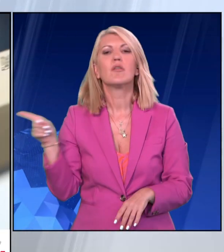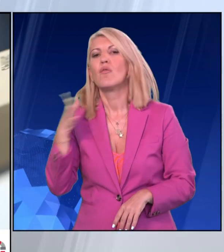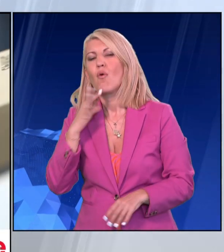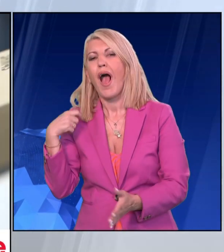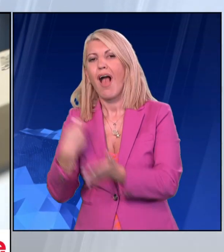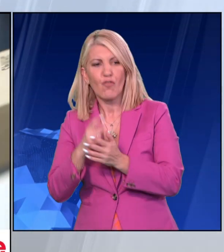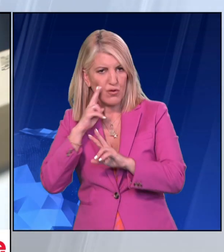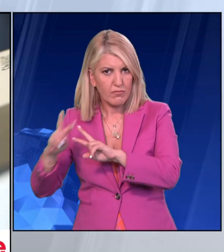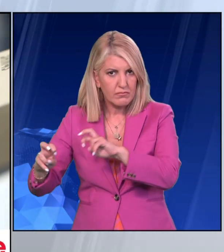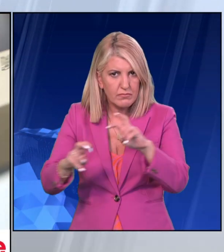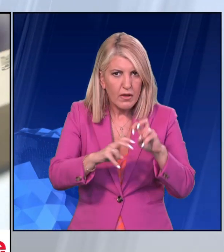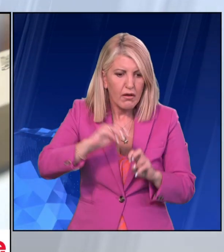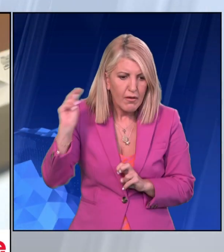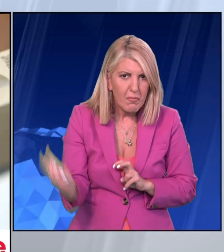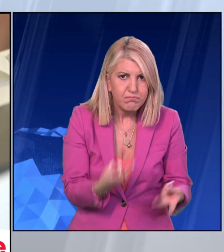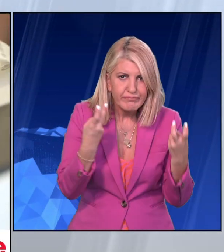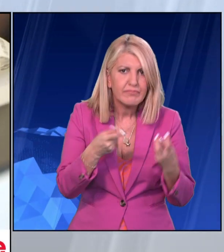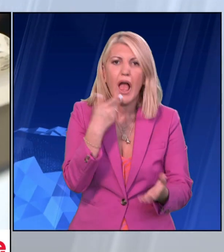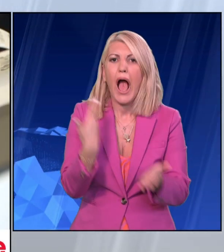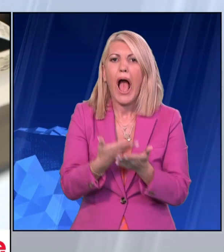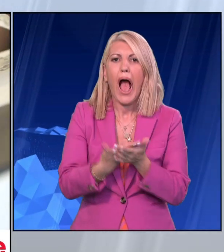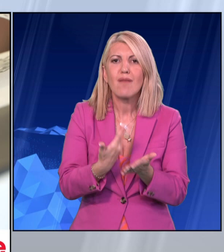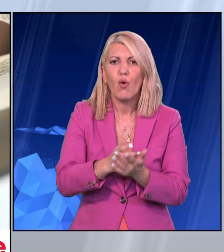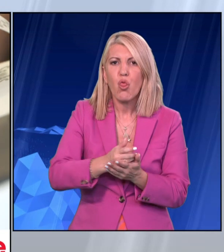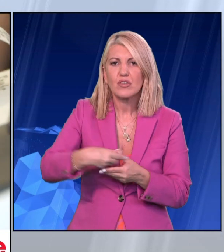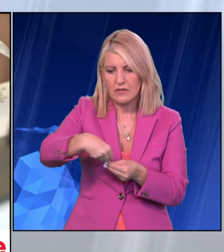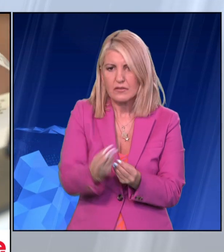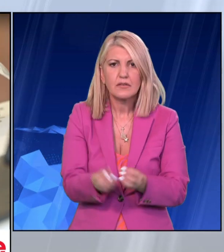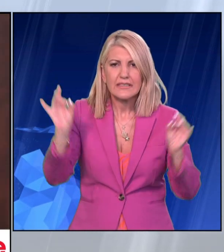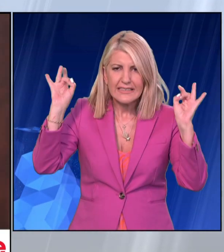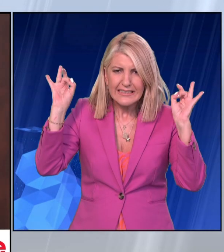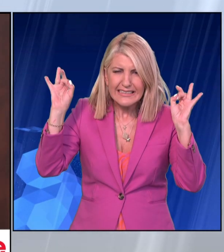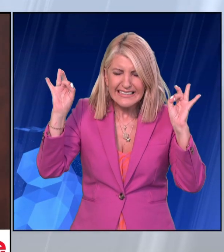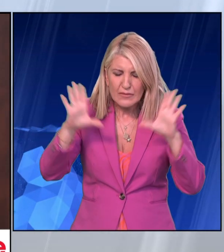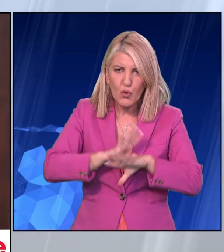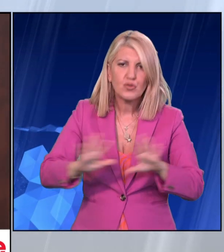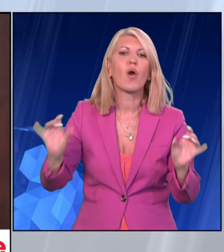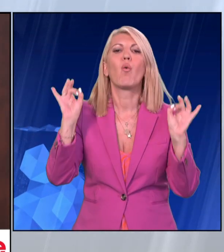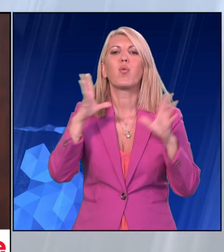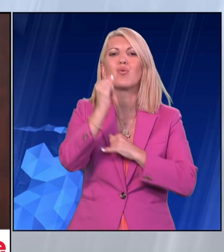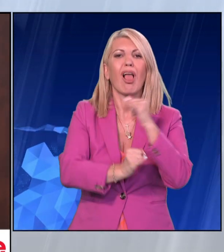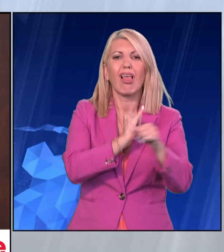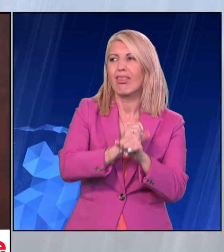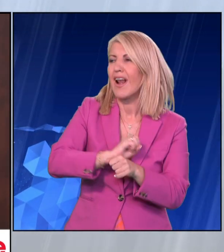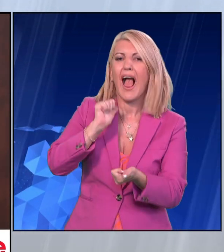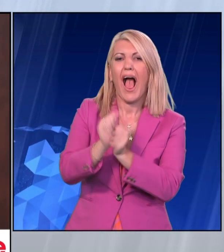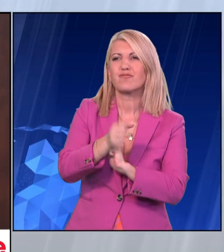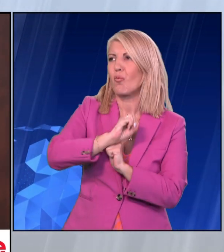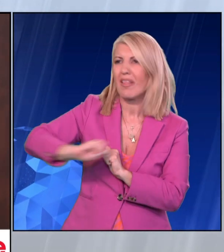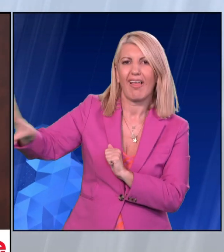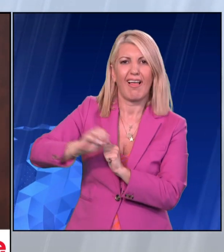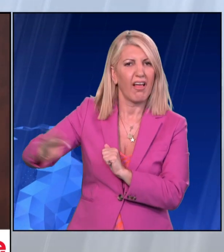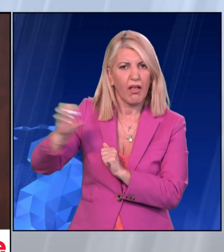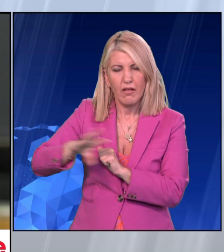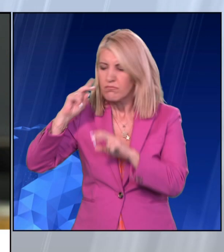είχαν κόψει ή δεν είχαν αποστείλει αποδείξεις στην Ανεξάρτητη Αρχή Δημοσίων Εσόδων με αποτέλεσμα να τους επιβάλλουν πρόστιμα και να